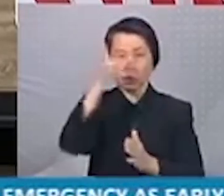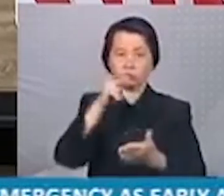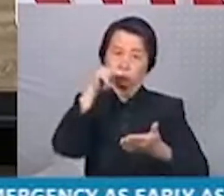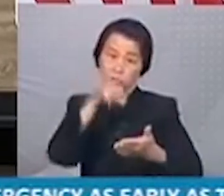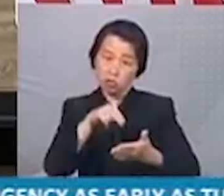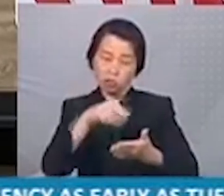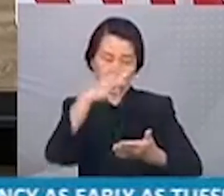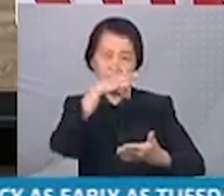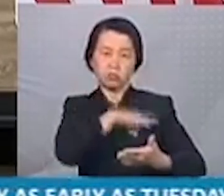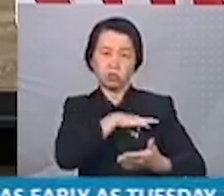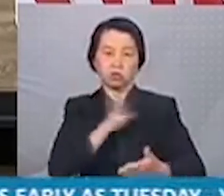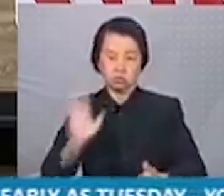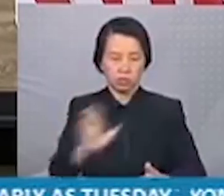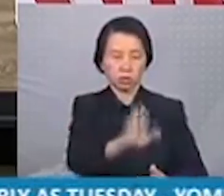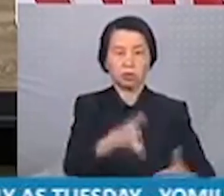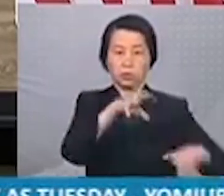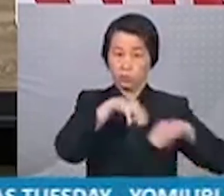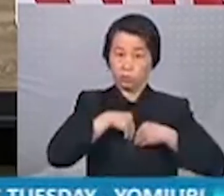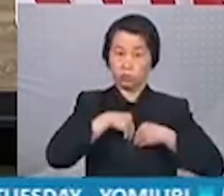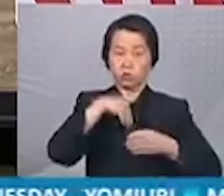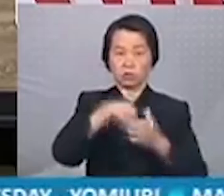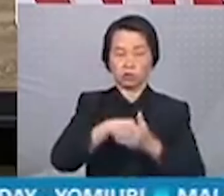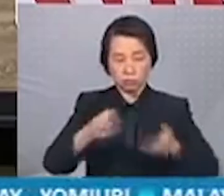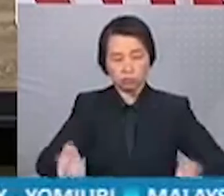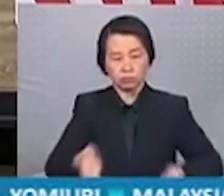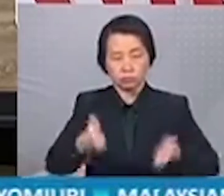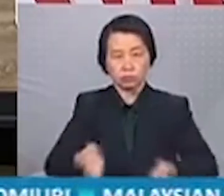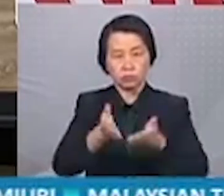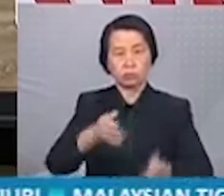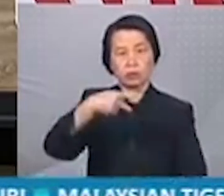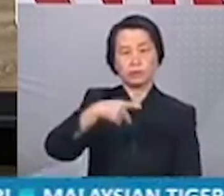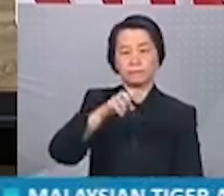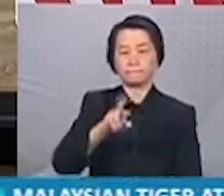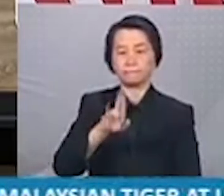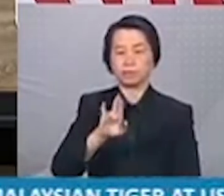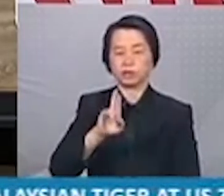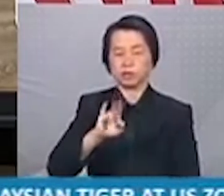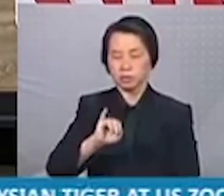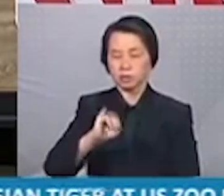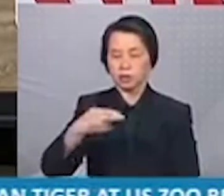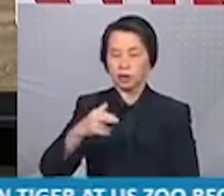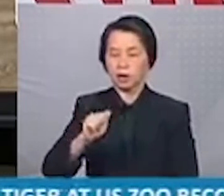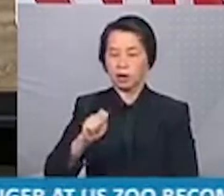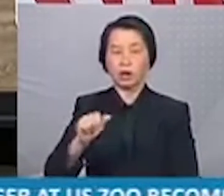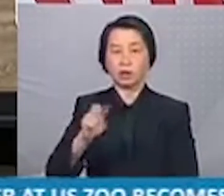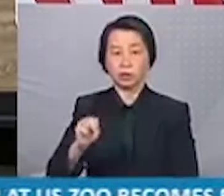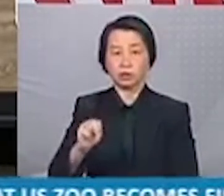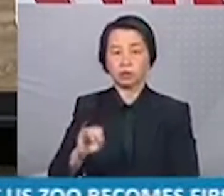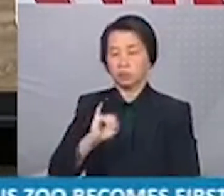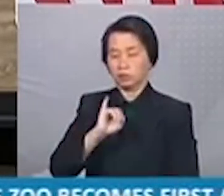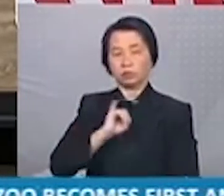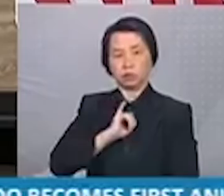manfaat yang mereka terima dalam PKG ransangan ekonomi tersebut the site 5